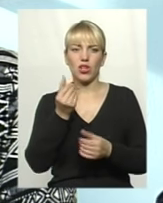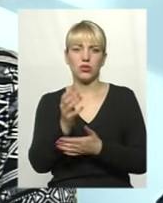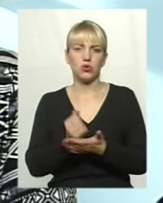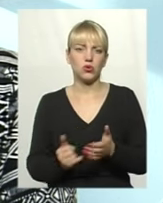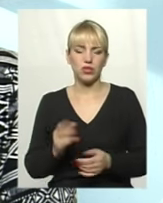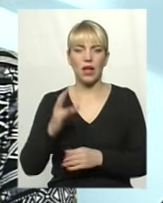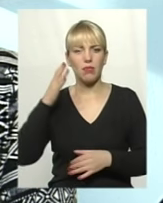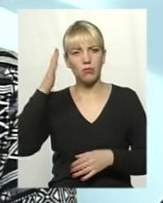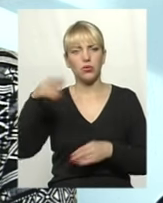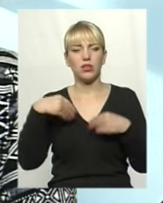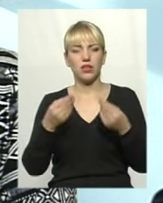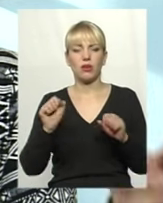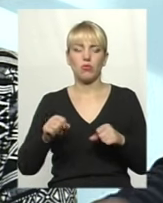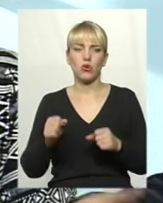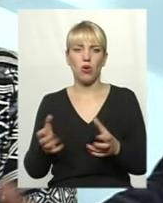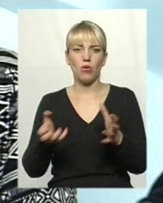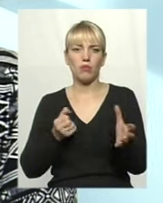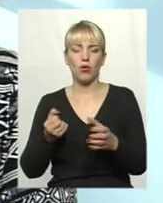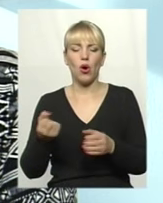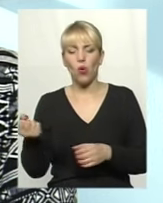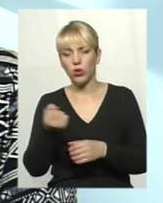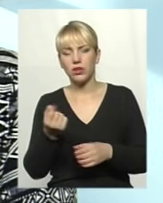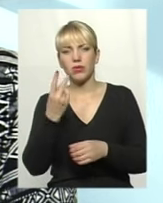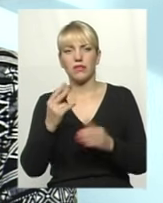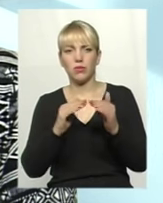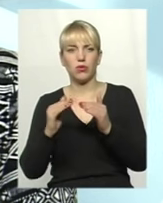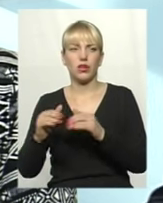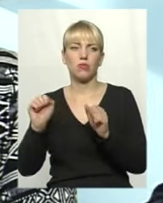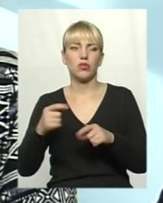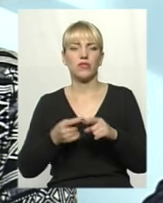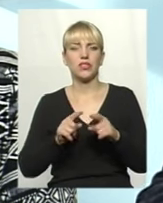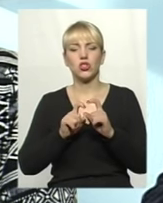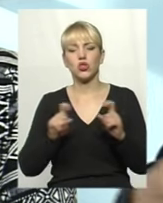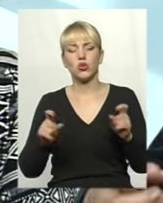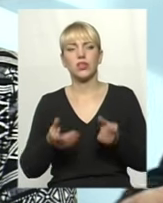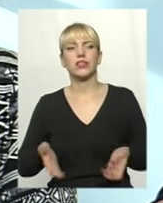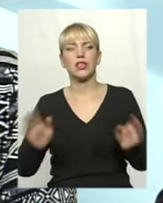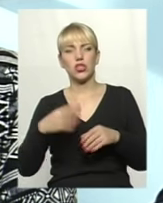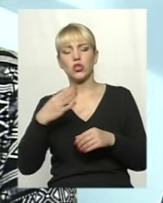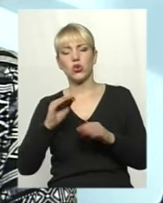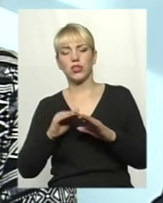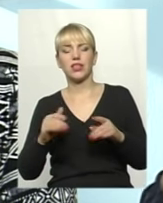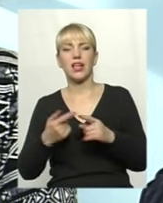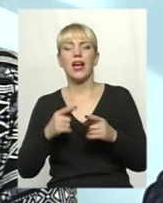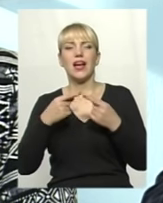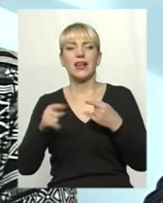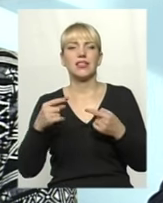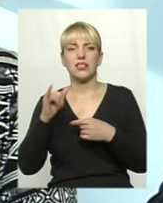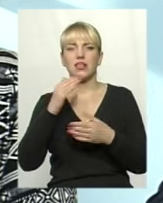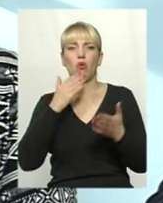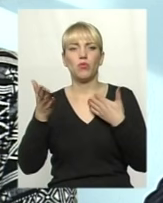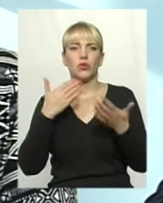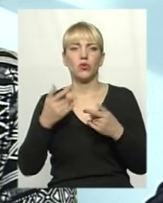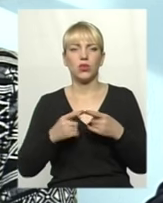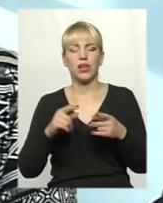давши можливість утримувати обидві будівлі. Тому що, можливо, в цій школі залишилось всього 40 дітей. От різниця в підходах. Ми робимо те, що треба